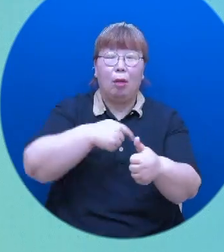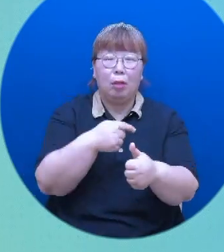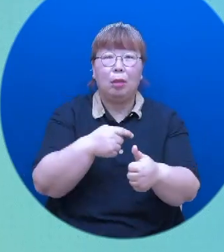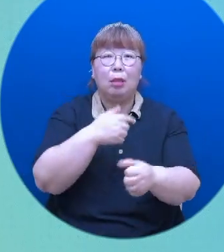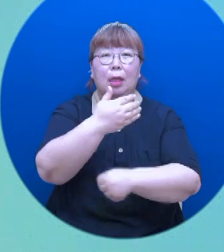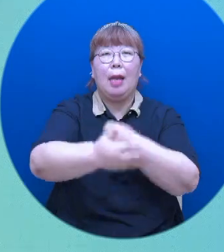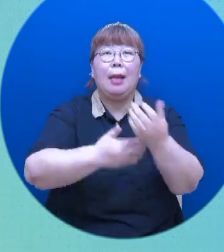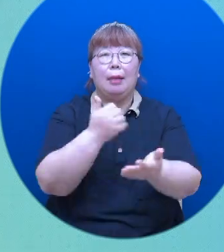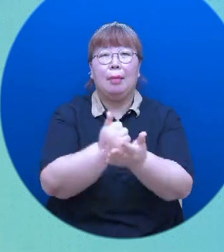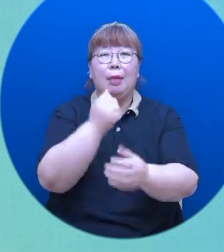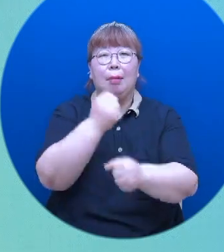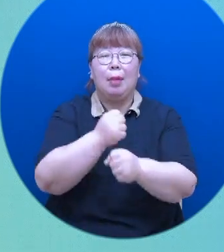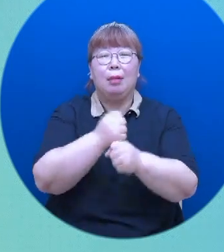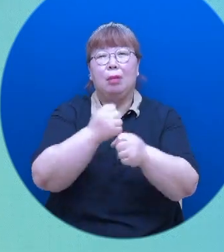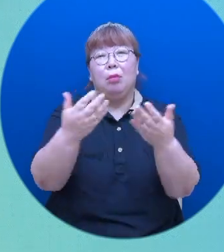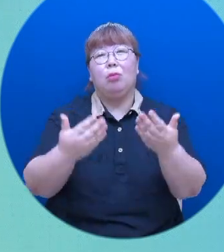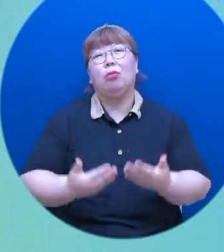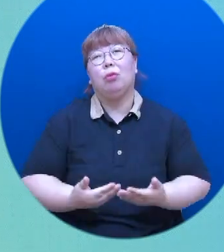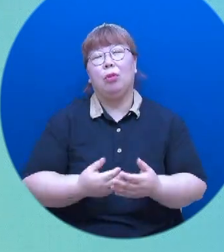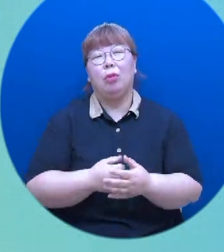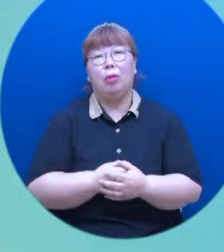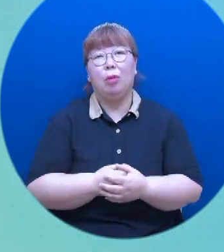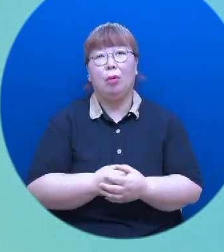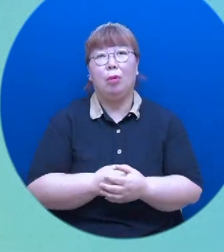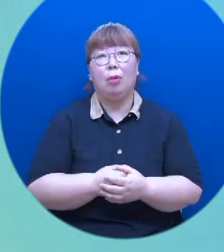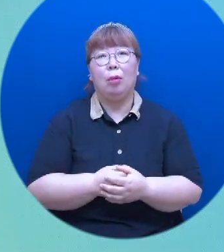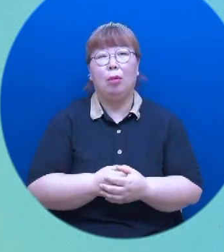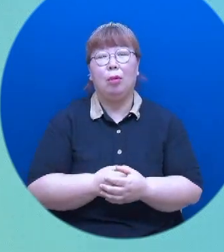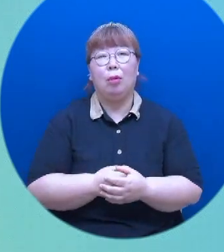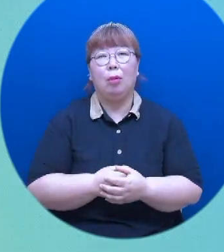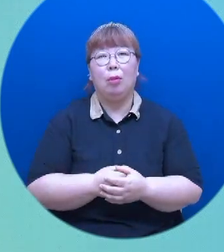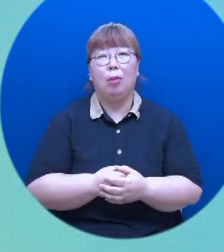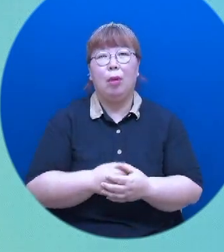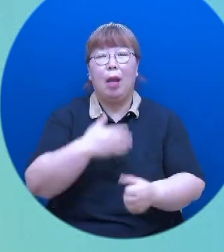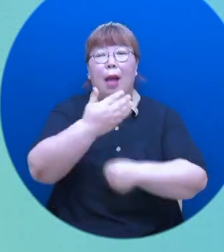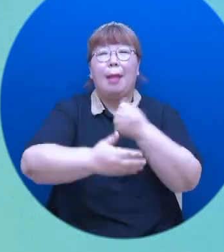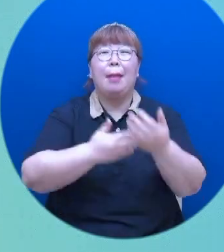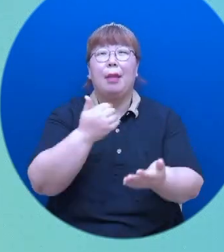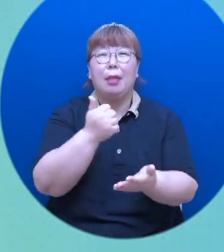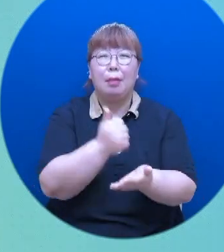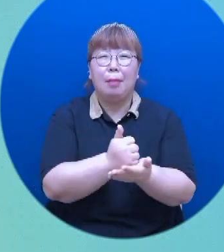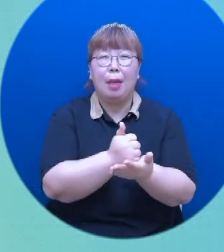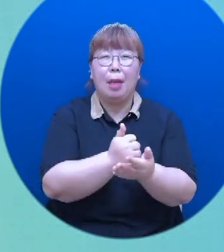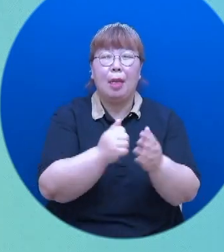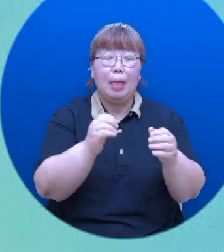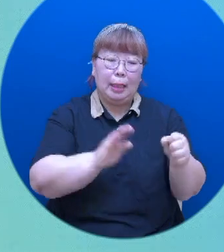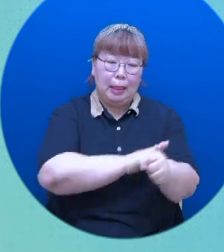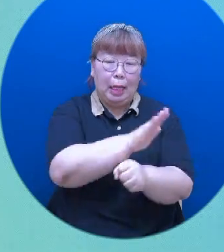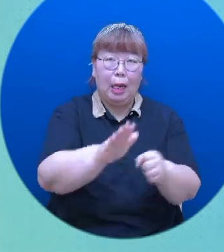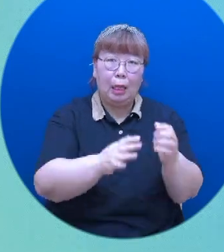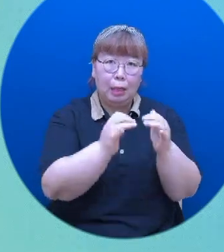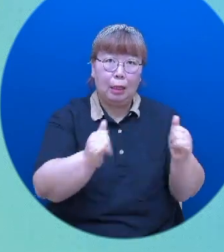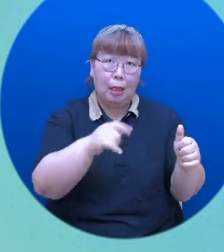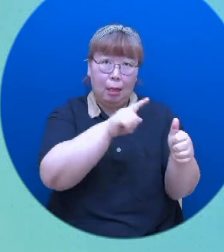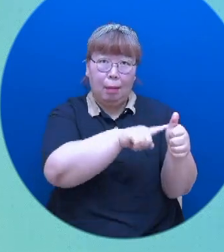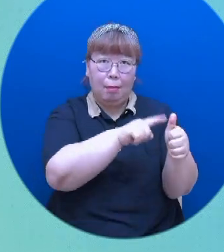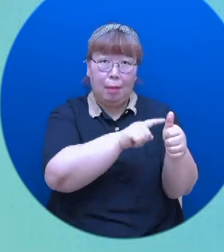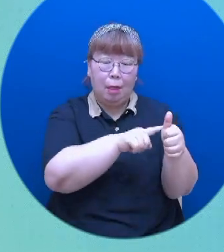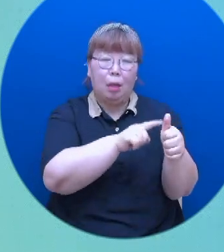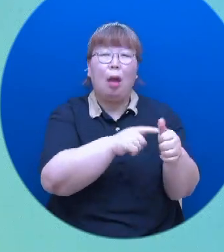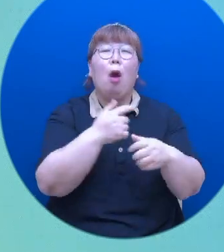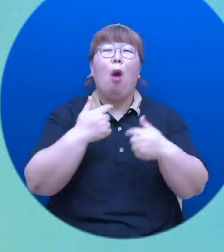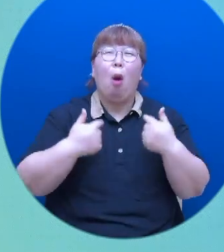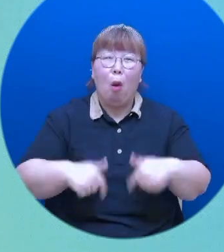하나님은 만들어내요. 다시 말하면 하나님은 하나님의 사랑하는 사람들에게